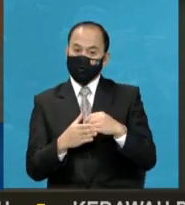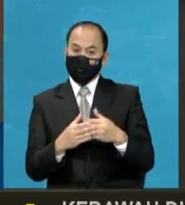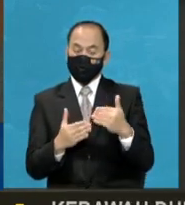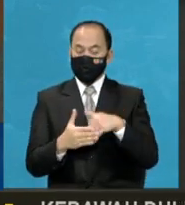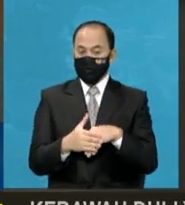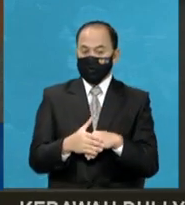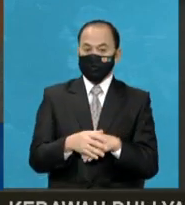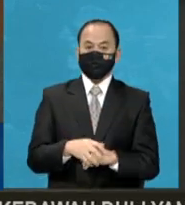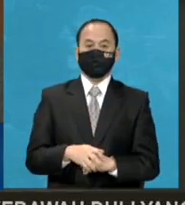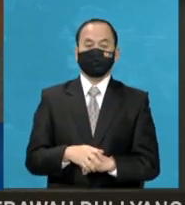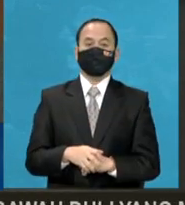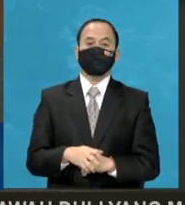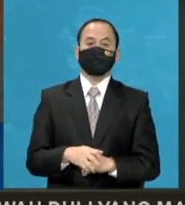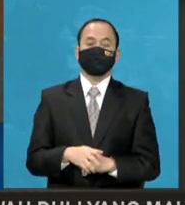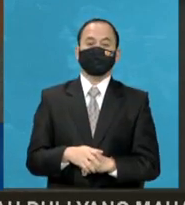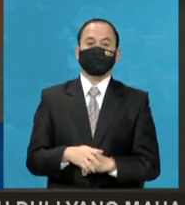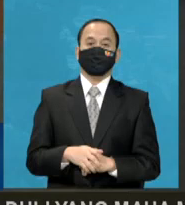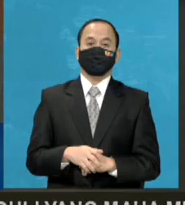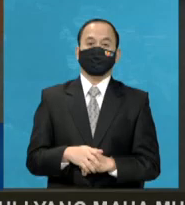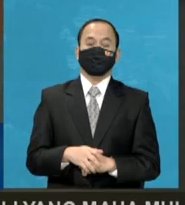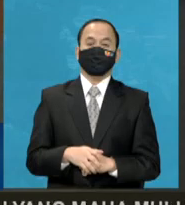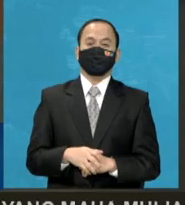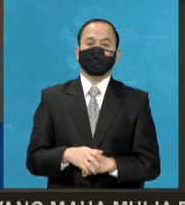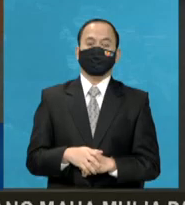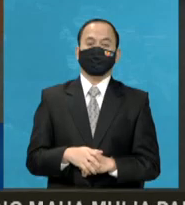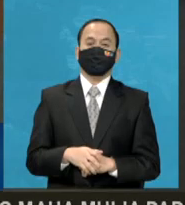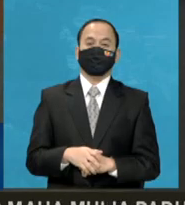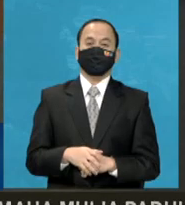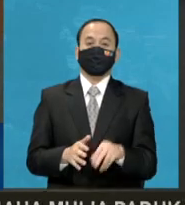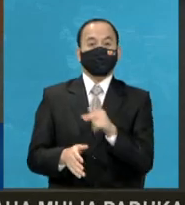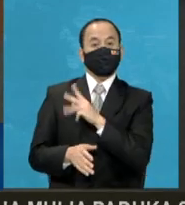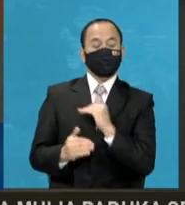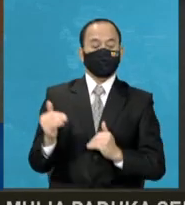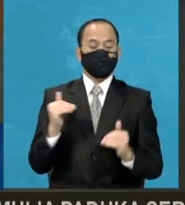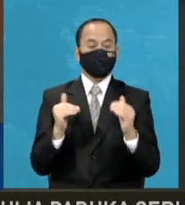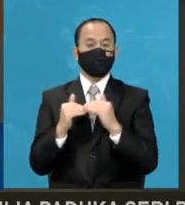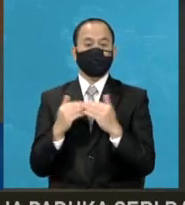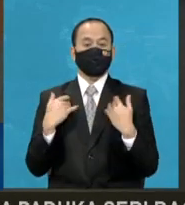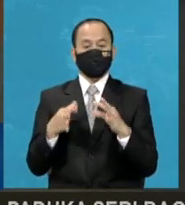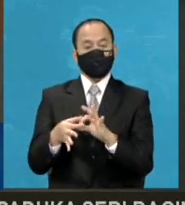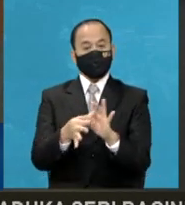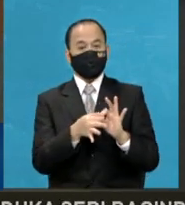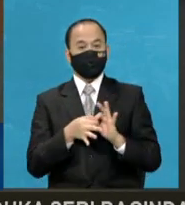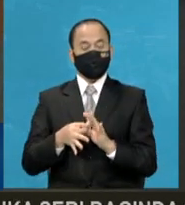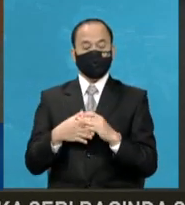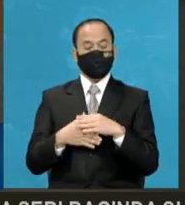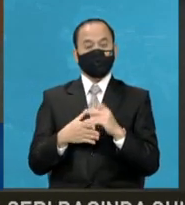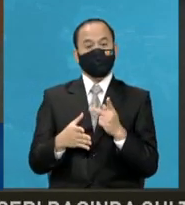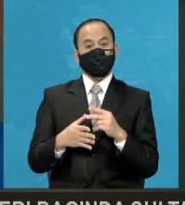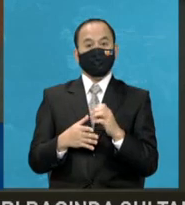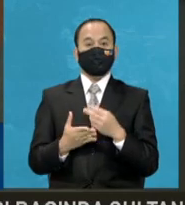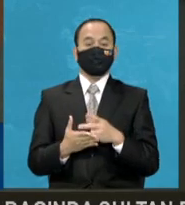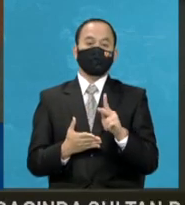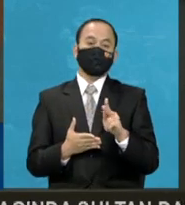sedikit masa lagi Disamping itu juga Kementerian Pembangunan dengan kerjasama kementerian keuangan dan ekonomi